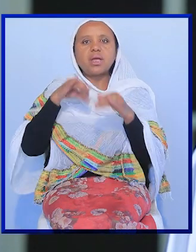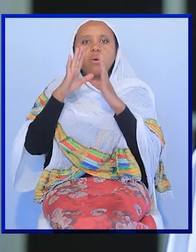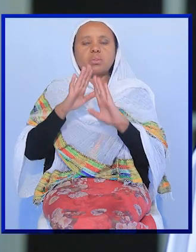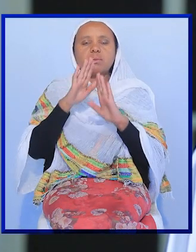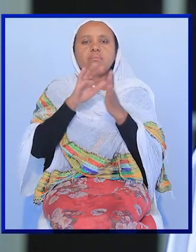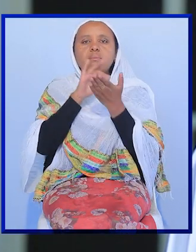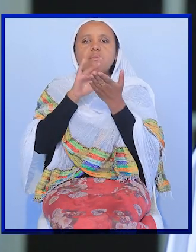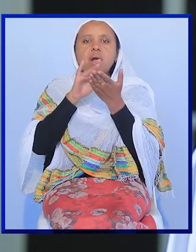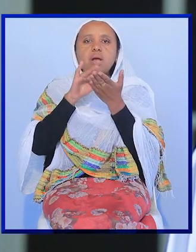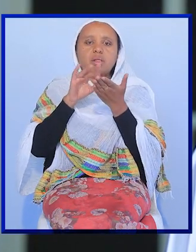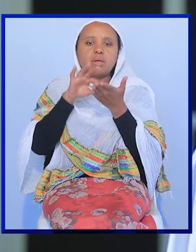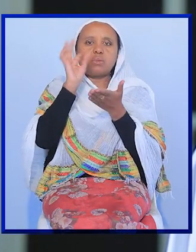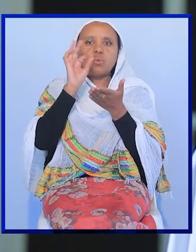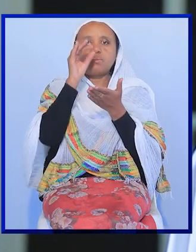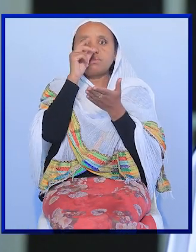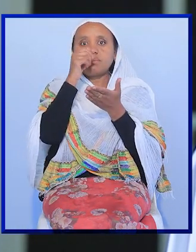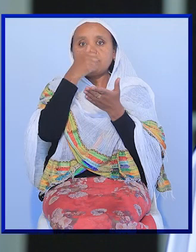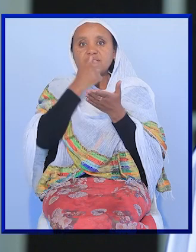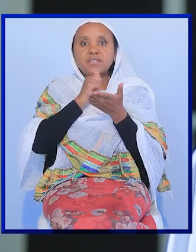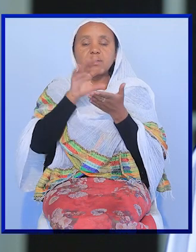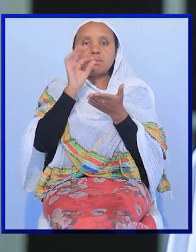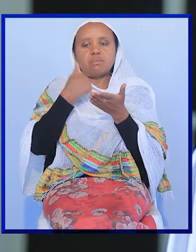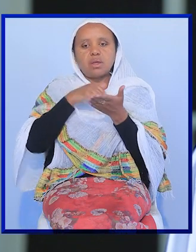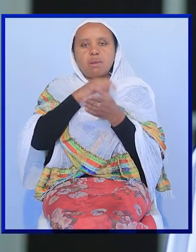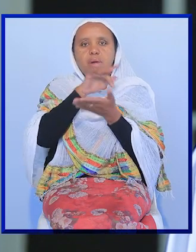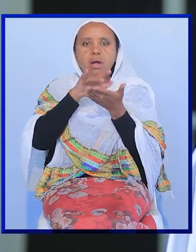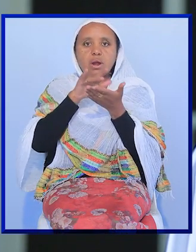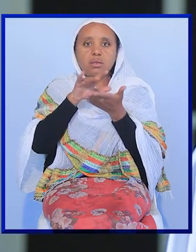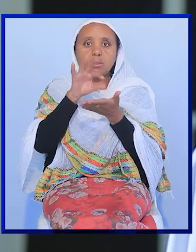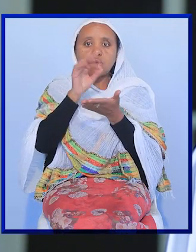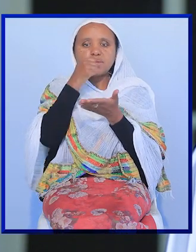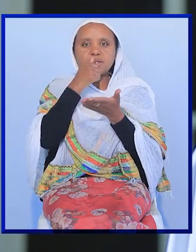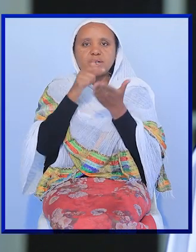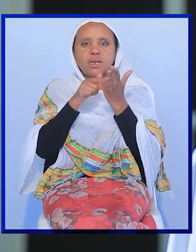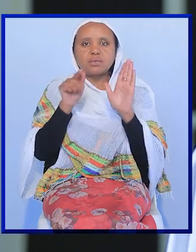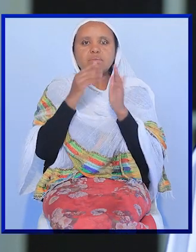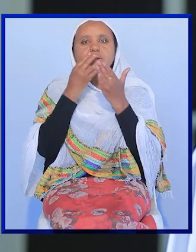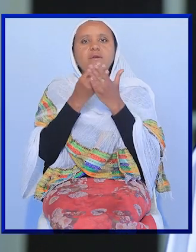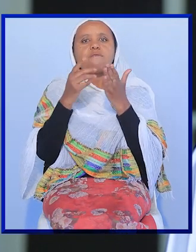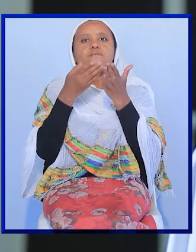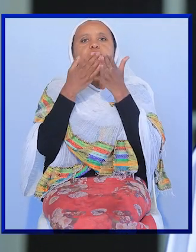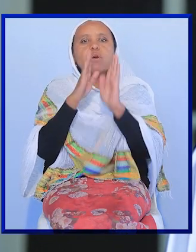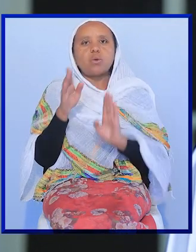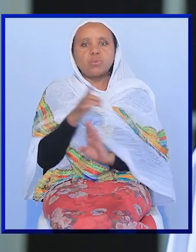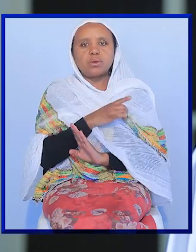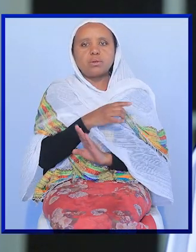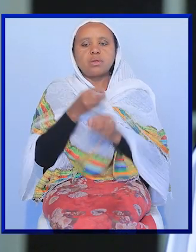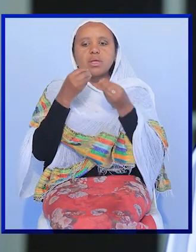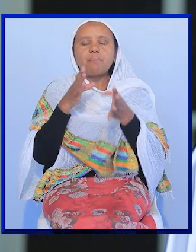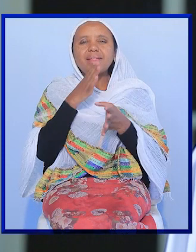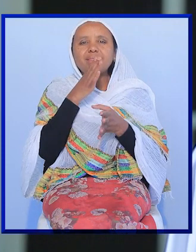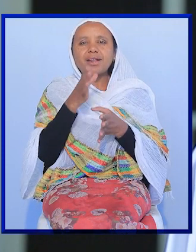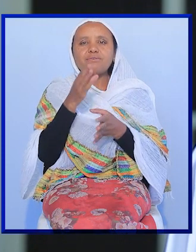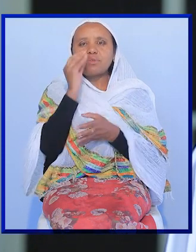መካከል ተገኝቶ ምስጢርን የገለጸ በእኛም መካከል ተገኝቶ እንዲሁ ምስጢርን እንዲገልጽልን መልካም ፈቃዱ ይሁንልን